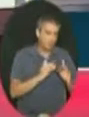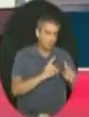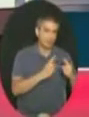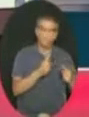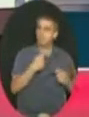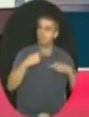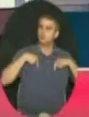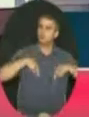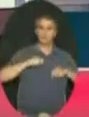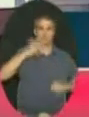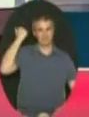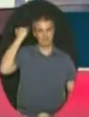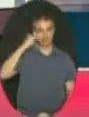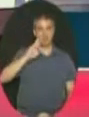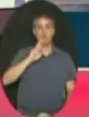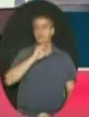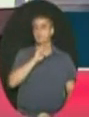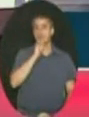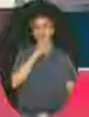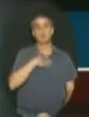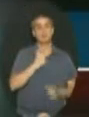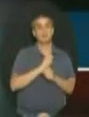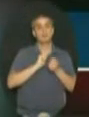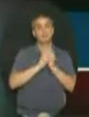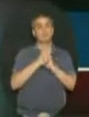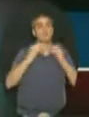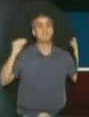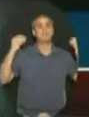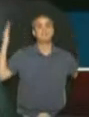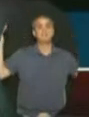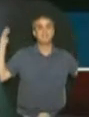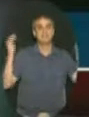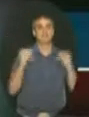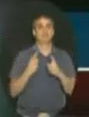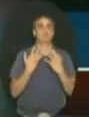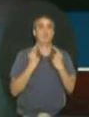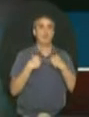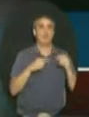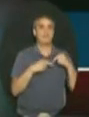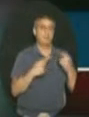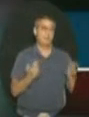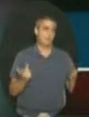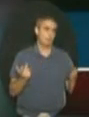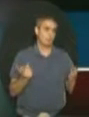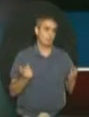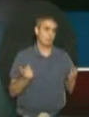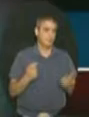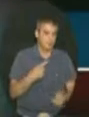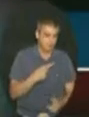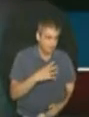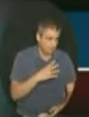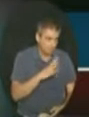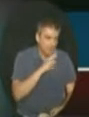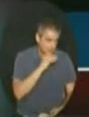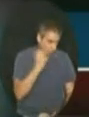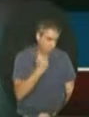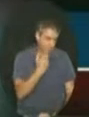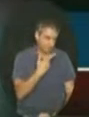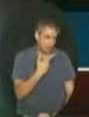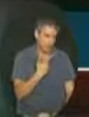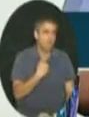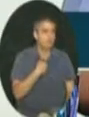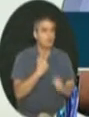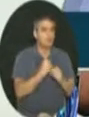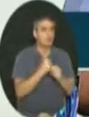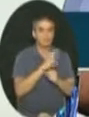יושב ראש הכנסת ראובן ריבלין בשעתו התנגד בכלל, רוצה בכלל לעשות רפורמה לצמצום מספר הוועדות על מנה. מאותם סיבות. כולם חזקים,